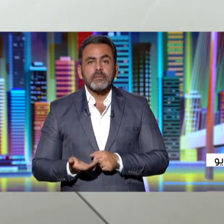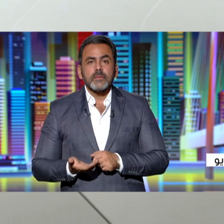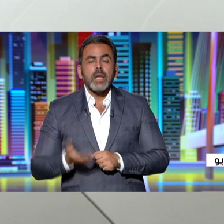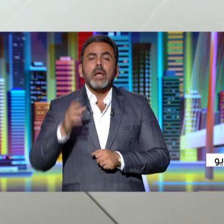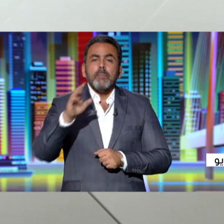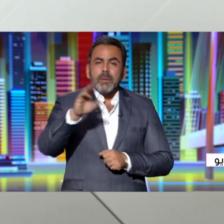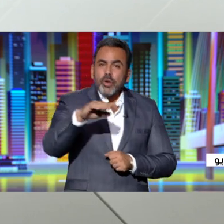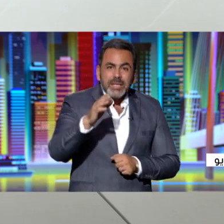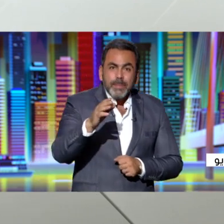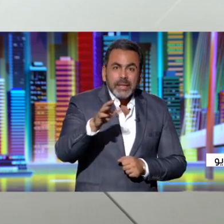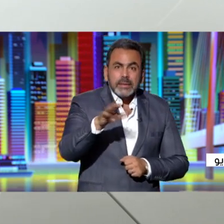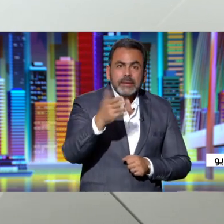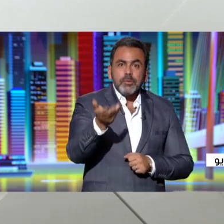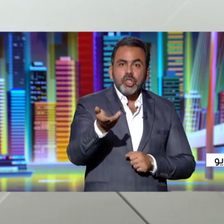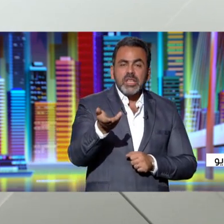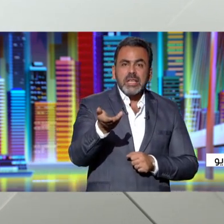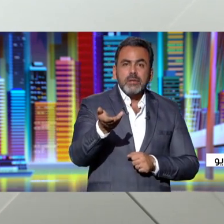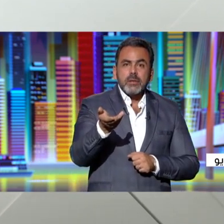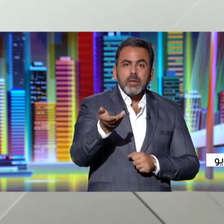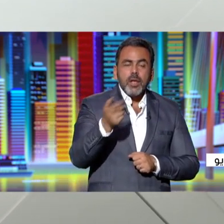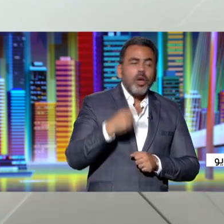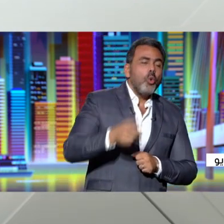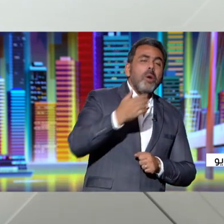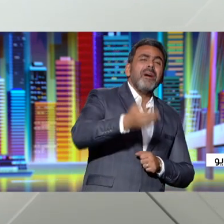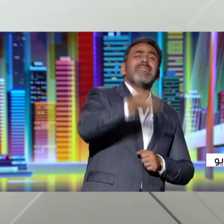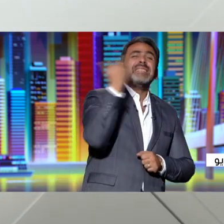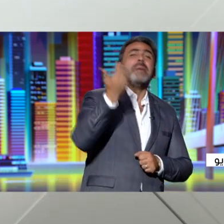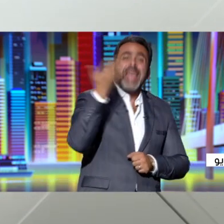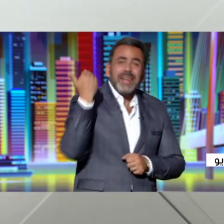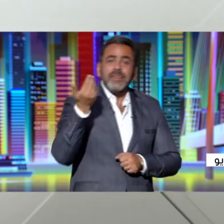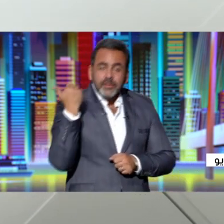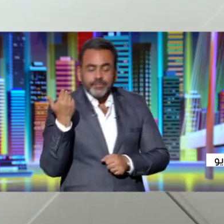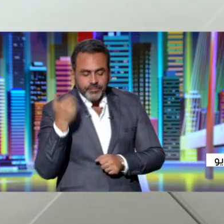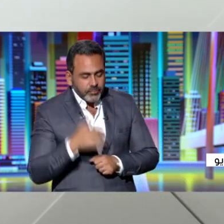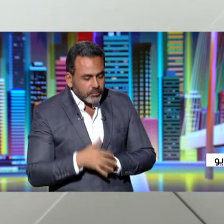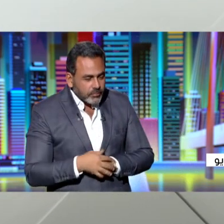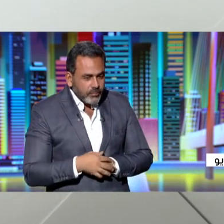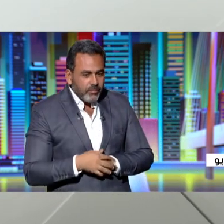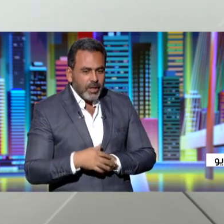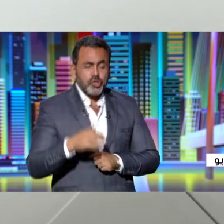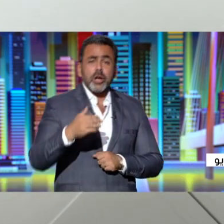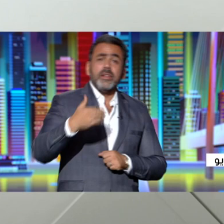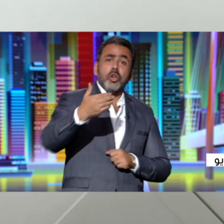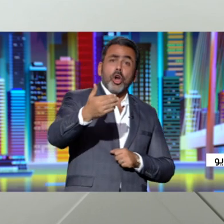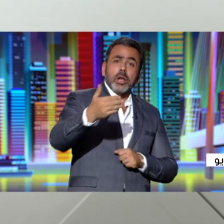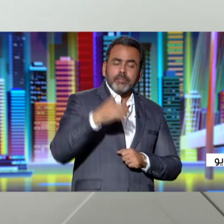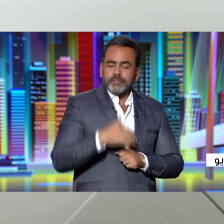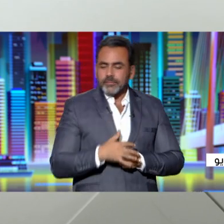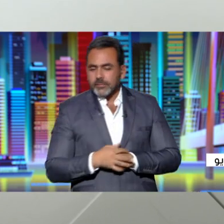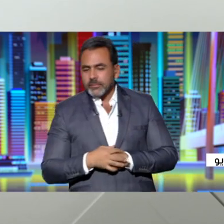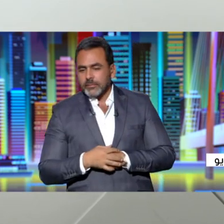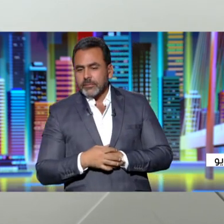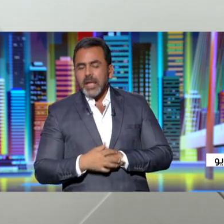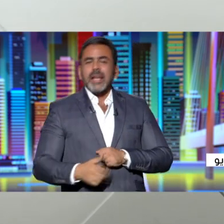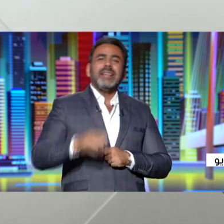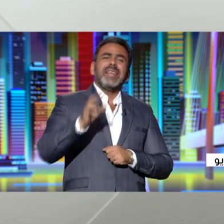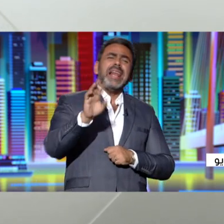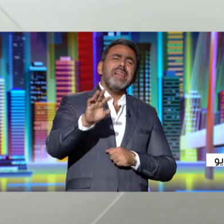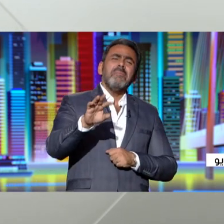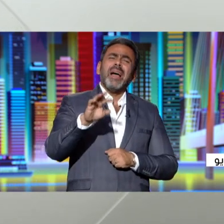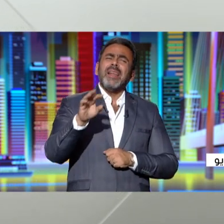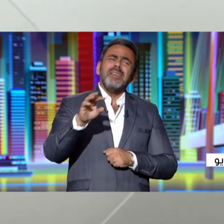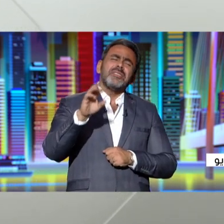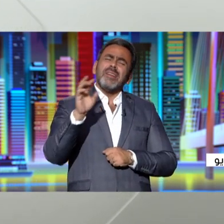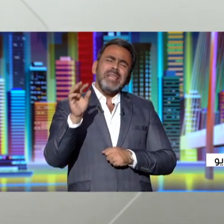الاسرائيلي بالمناسبه ده مش جديد هو مره زمان شارلي ديجول